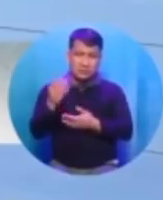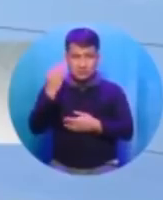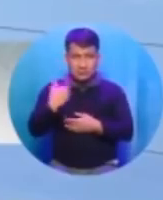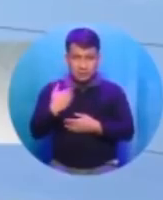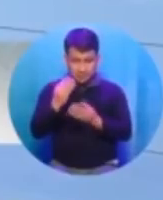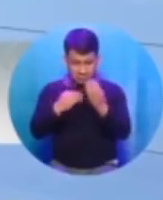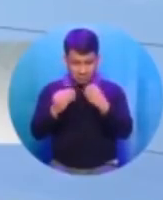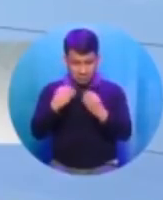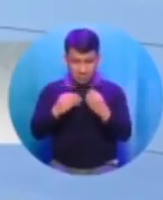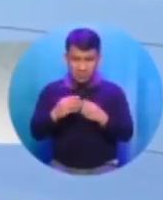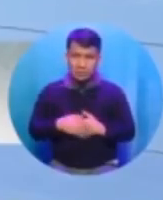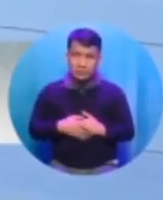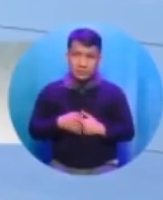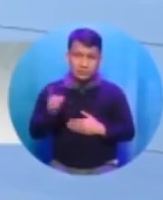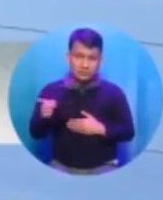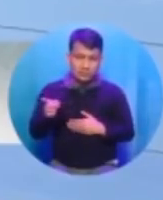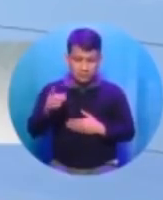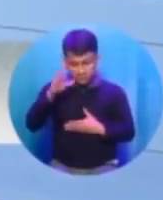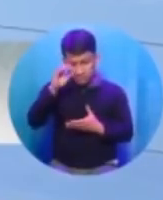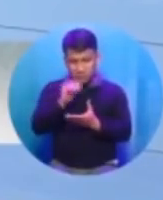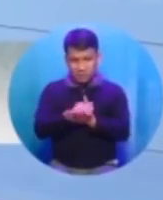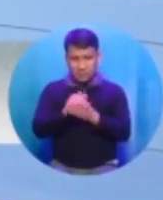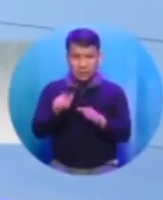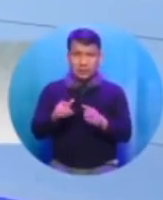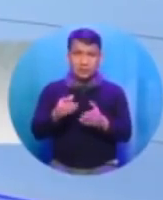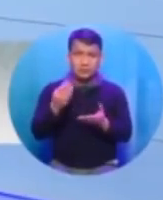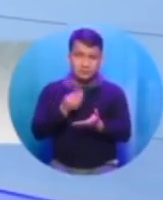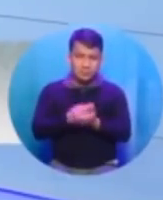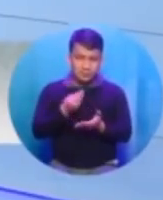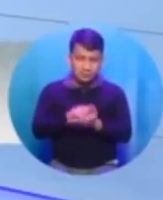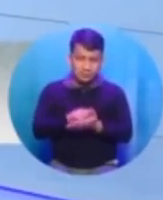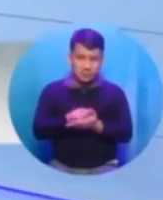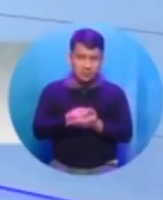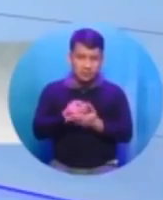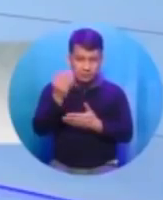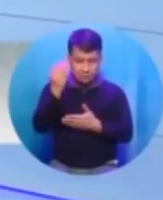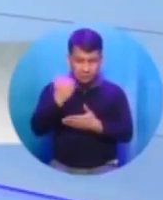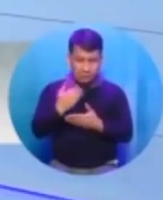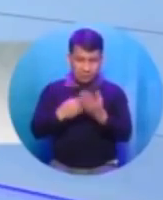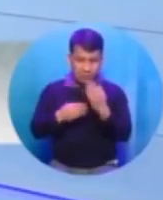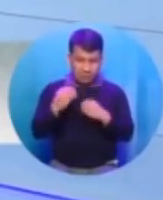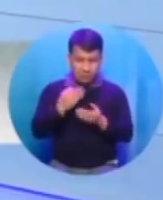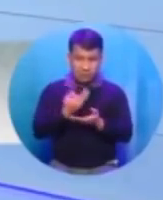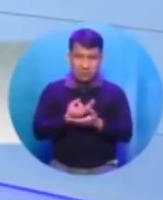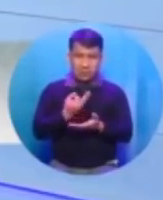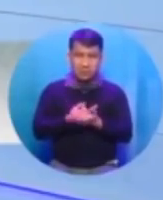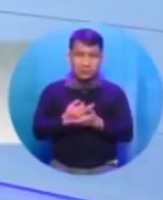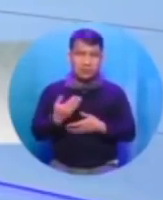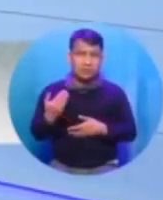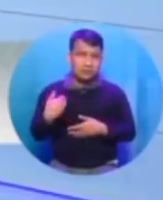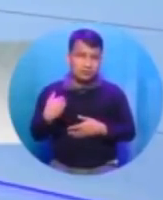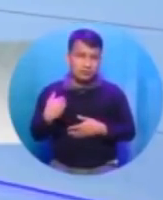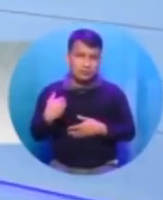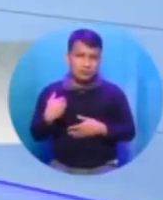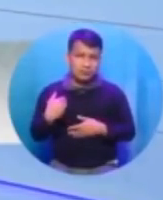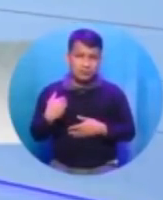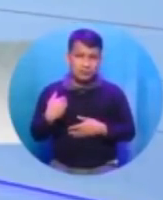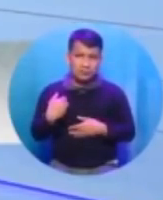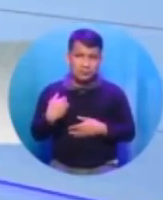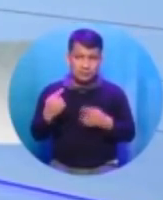pagkain, yung asawa ng anak ko. Financial at pagkain? Oo, hindi nagtatagal po sa